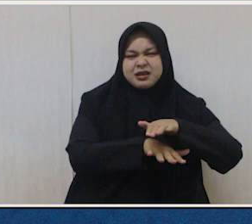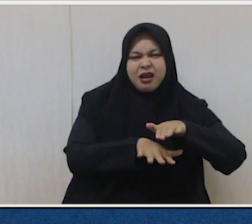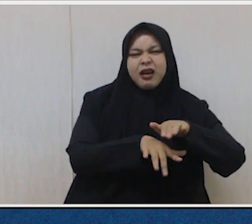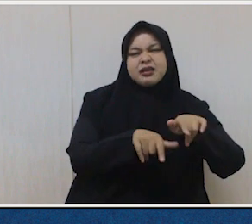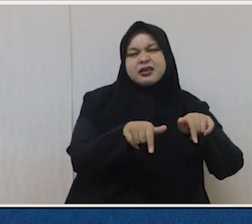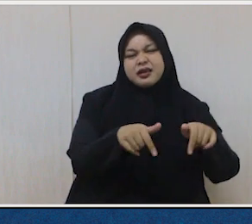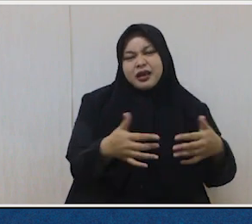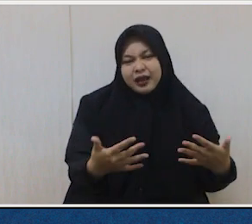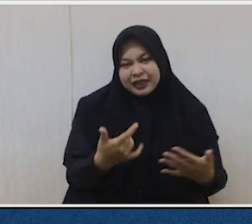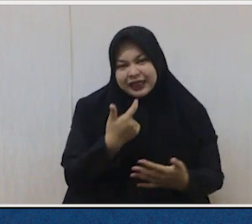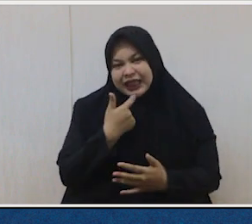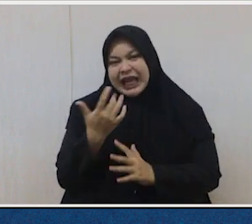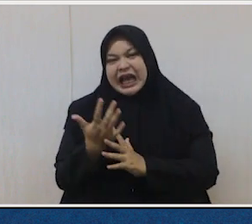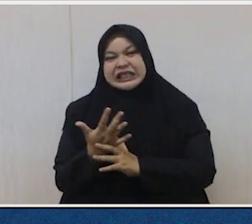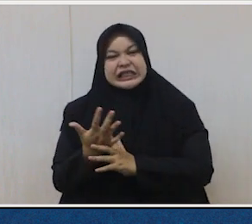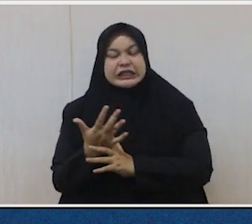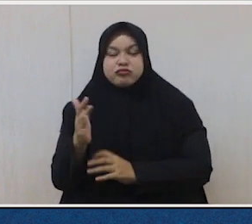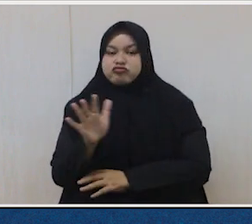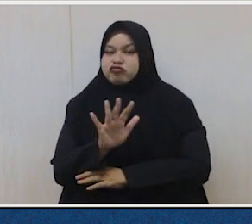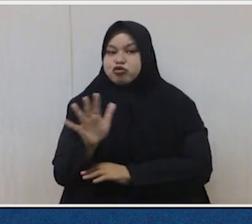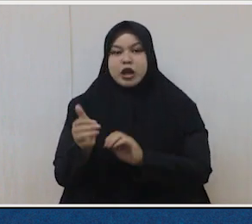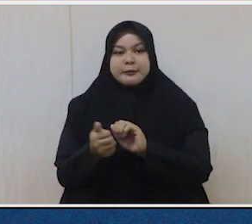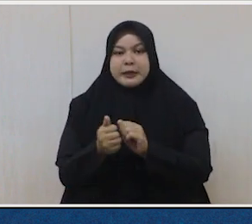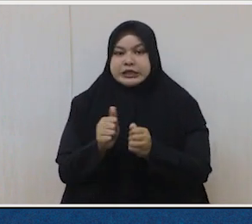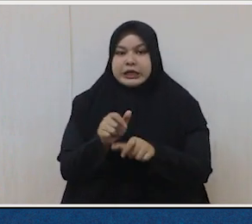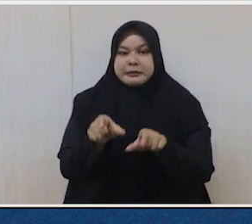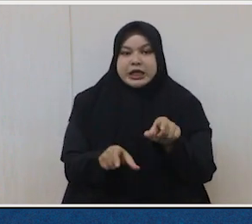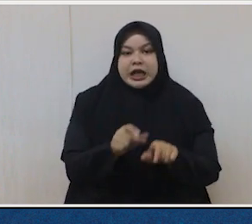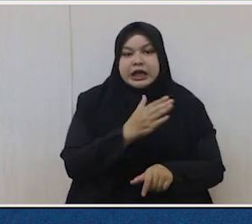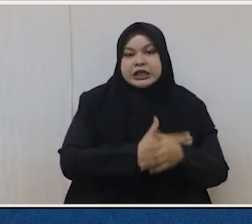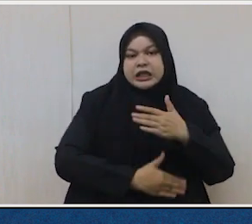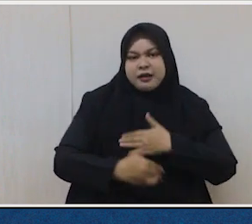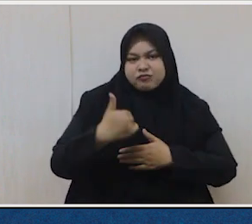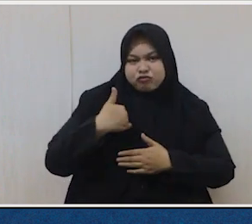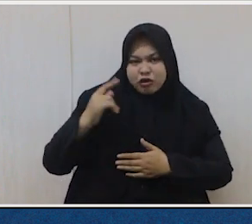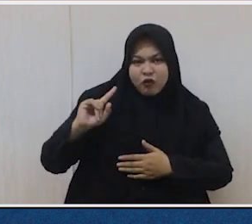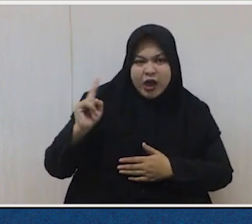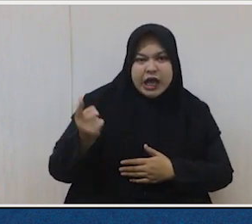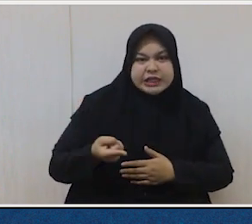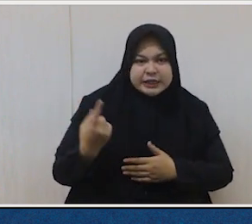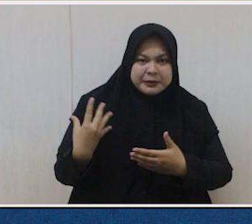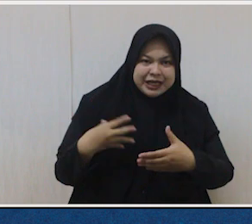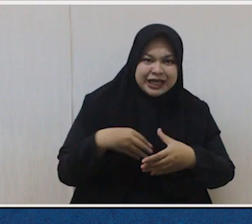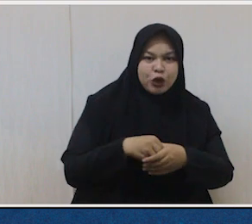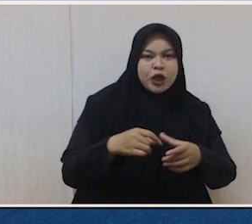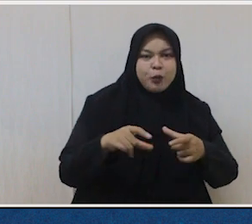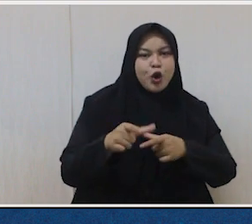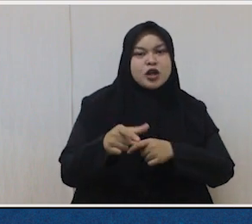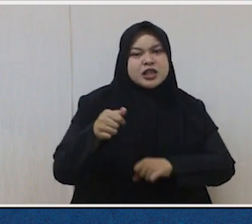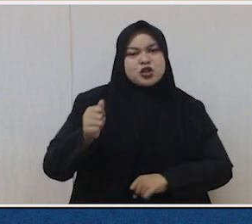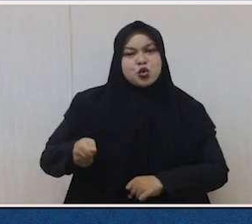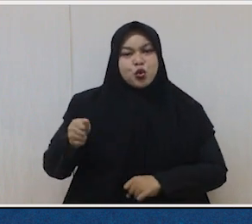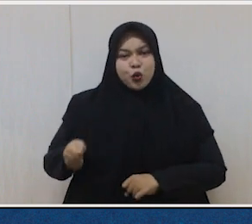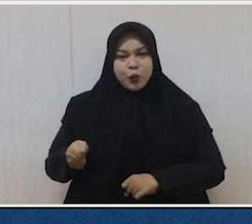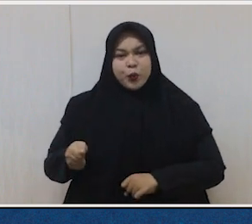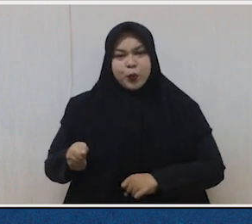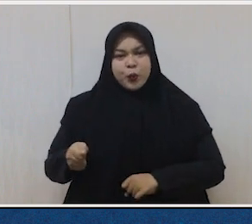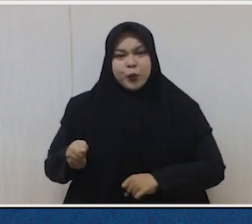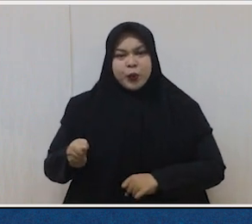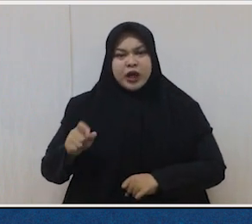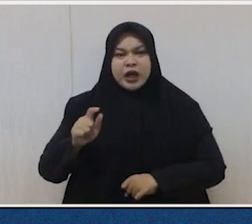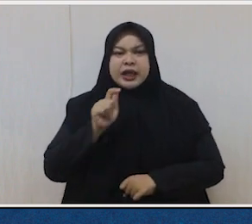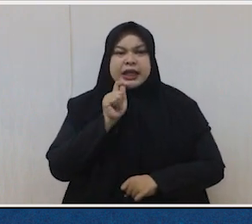lapangan terkait aksesibilitas bukan masalah penyanan stabilitas punya kewajiban untuk mengikuti proses hukum ternyata diwajibkan